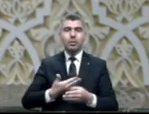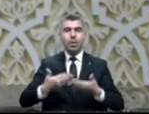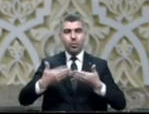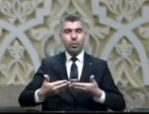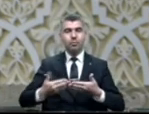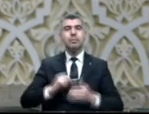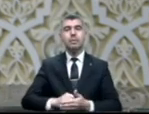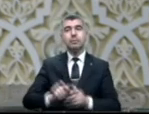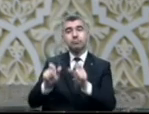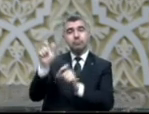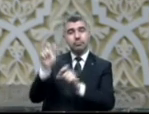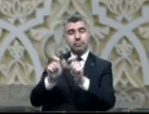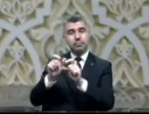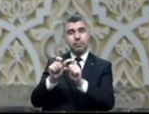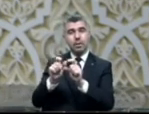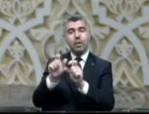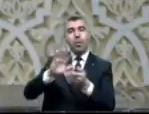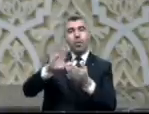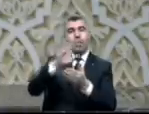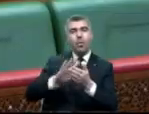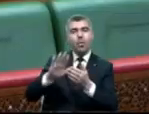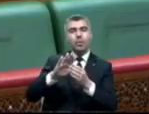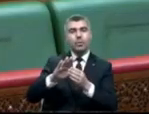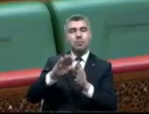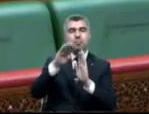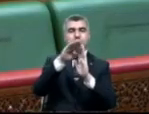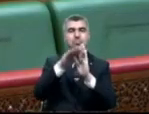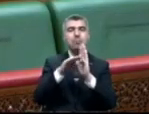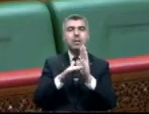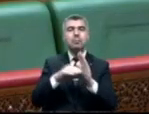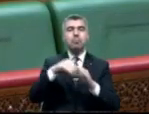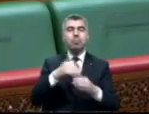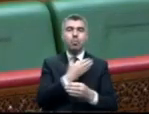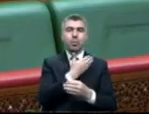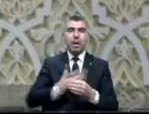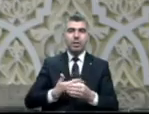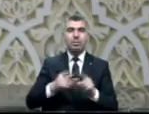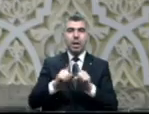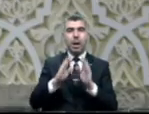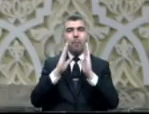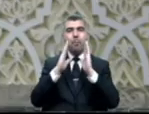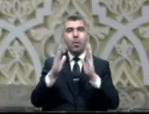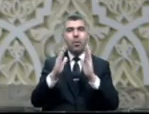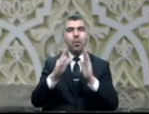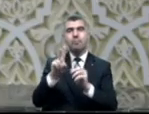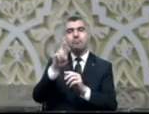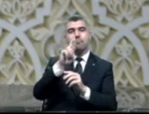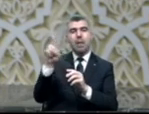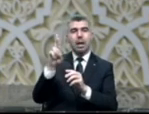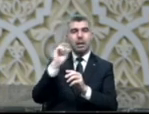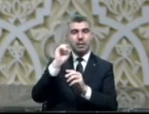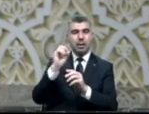أصالة عن نفسه ونيابة عن السيدات والسادة أعضاء المجلس أن يتقدم بأحر التهاني لصاحب